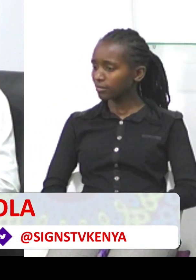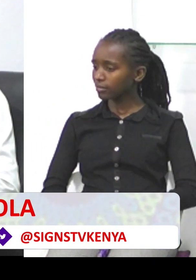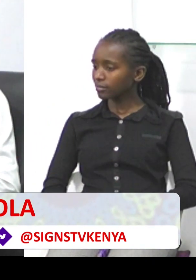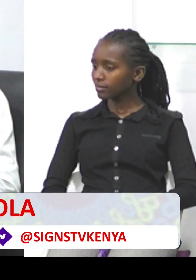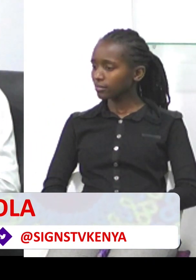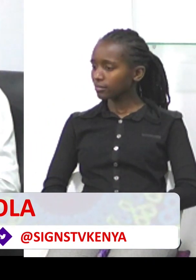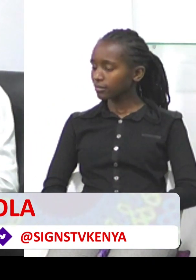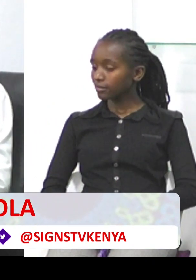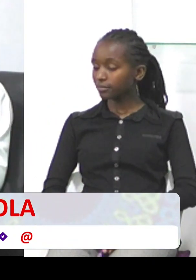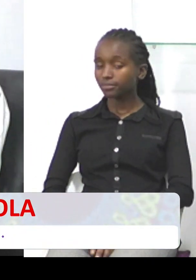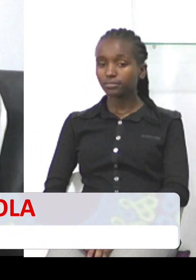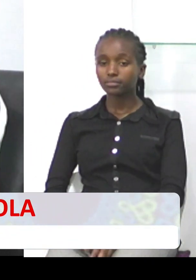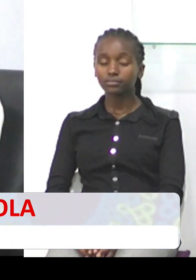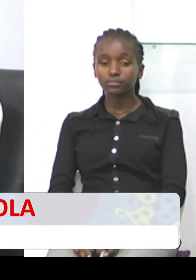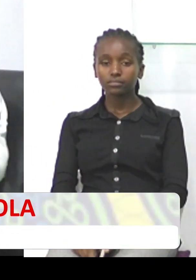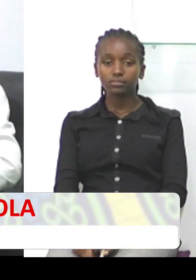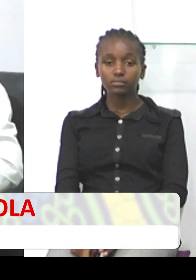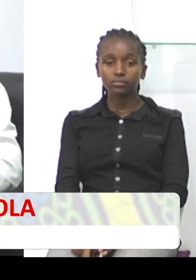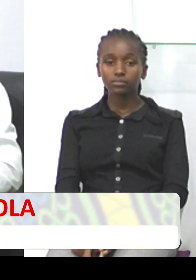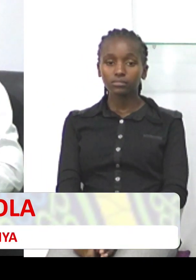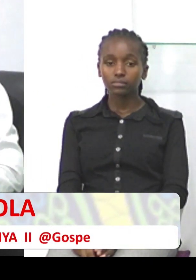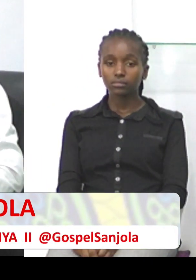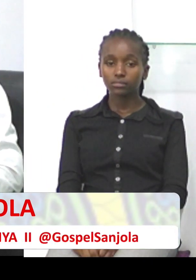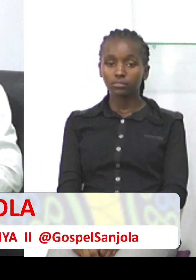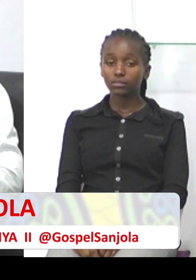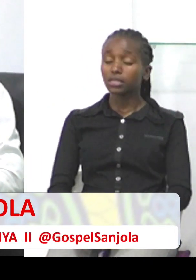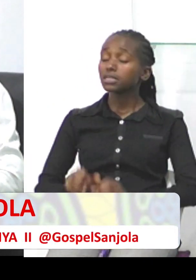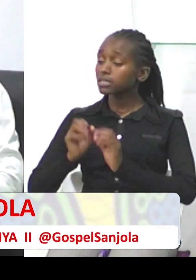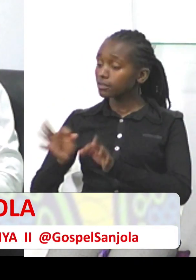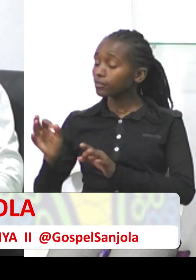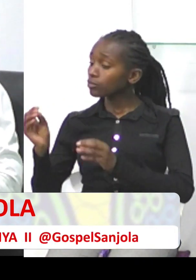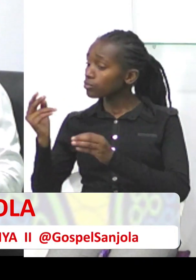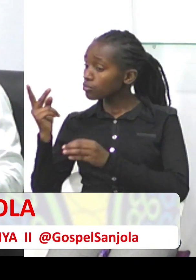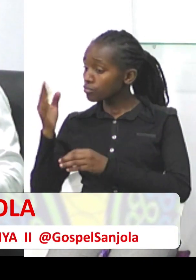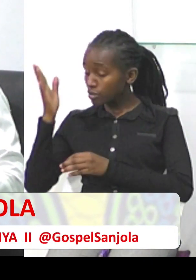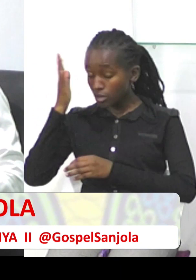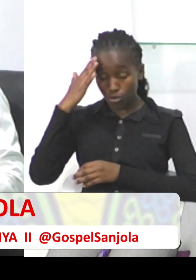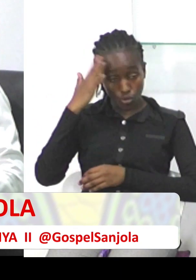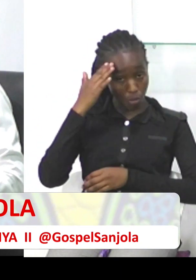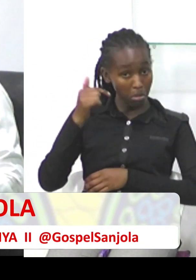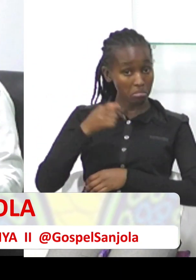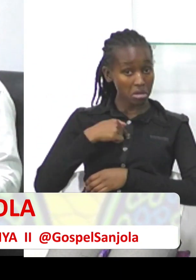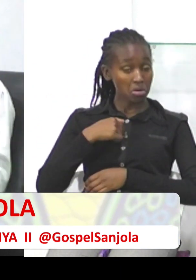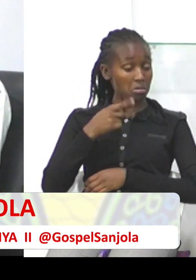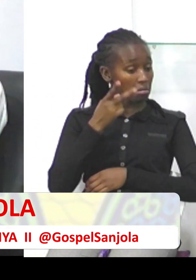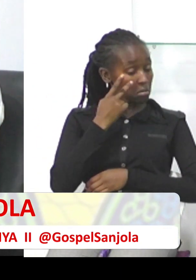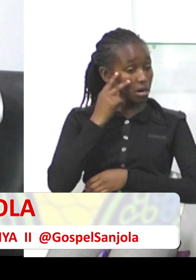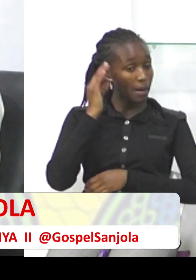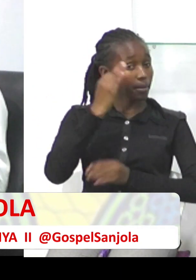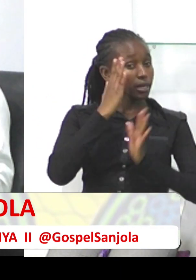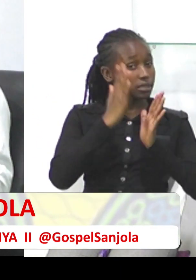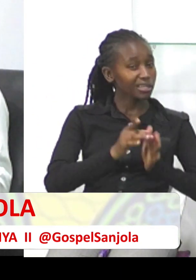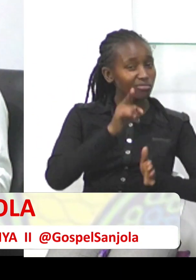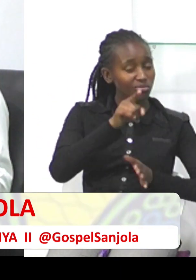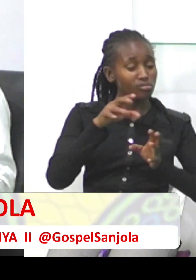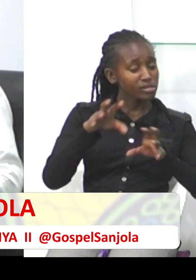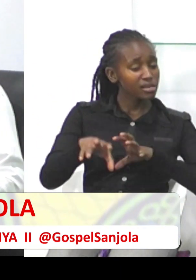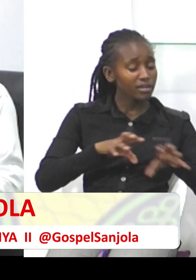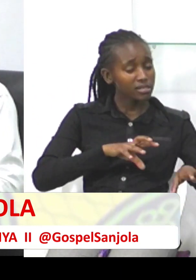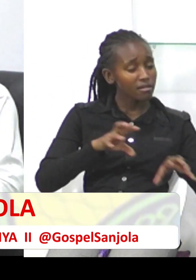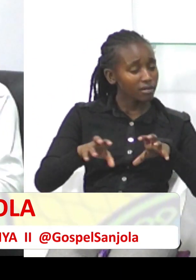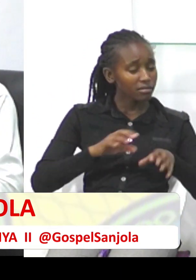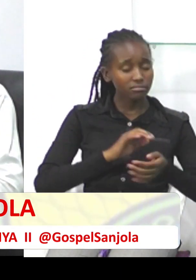Mungu. Ukiona, napenda sema, ukiona minister anateseka, muangalie vizuri, sio Mungu ako